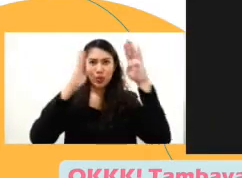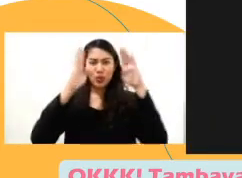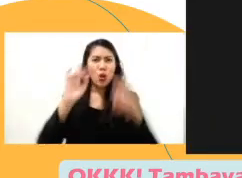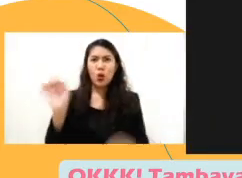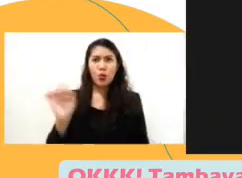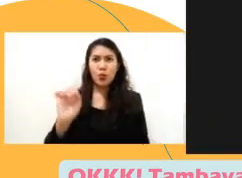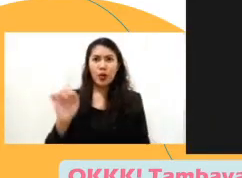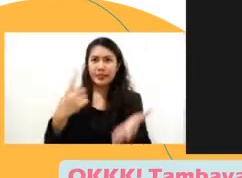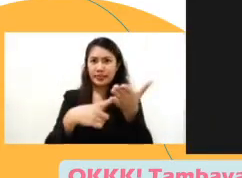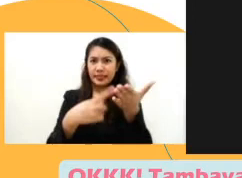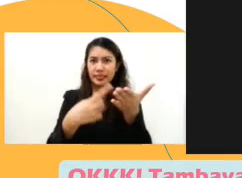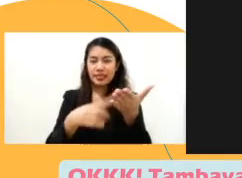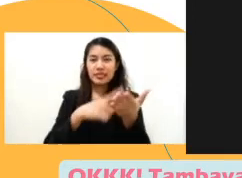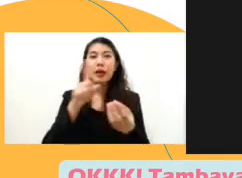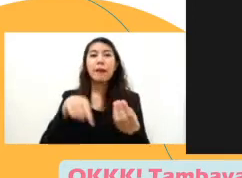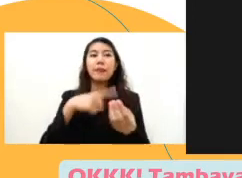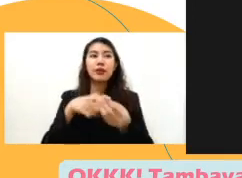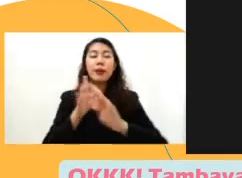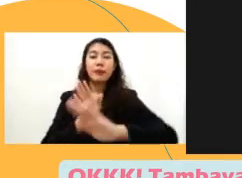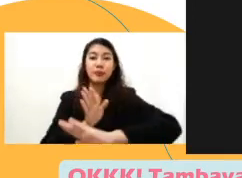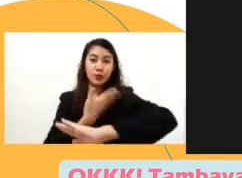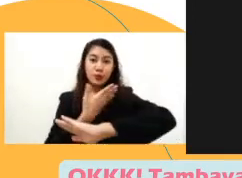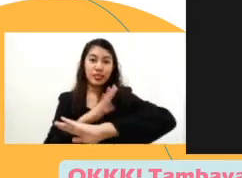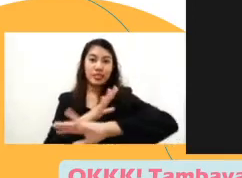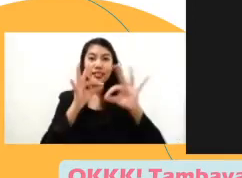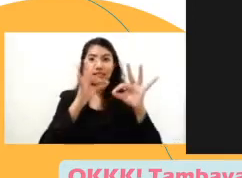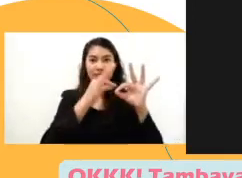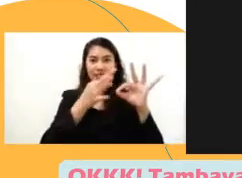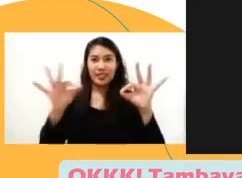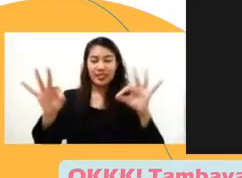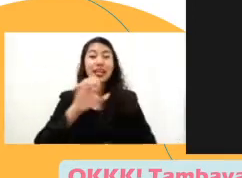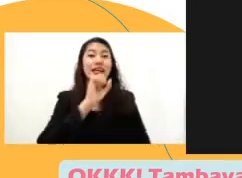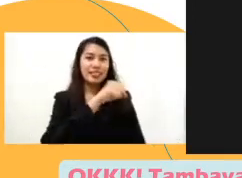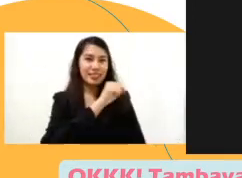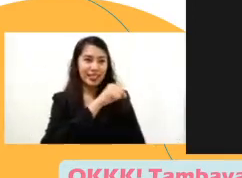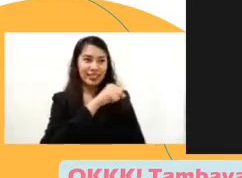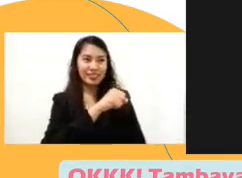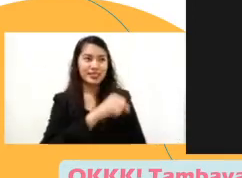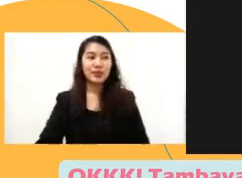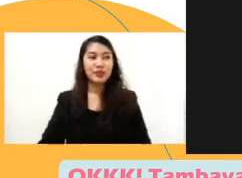Music and lyrics. Yes. Nakikita niyo ba yung